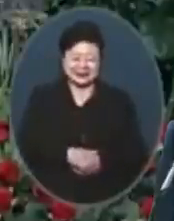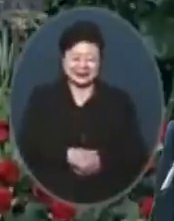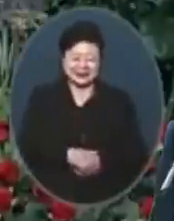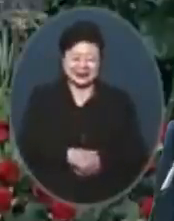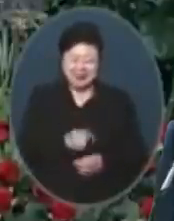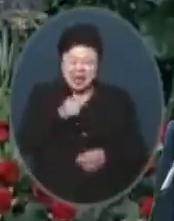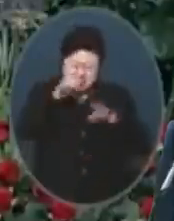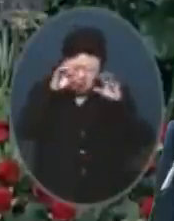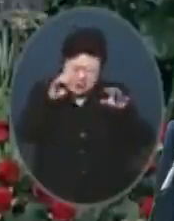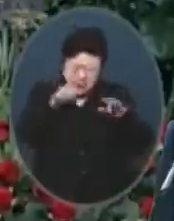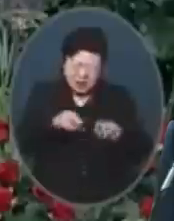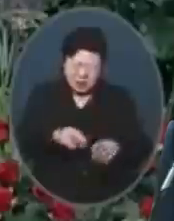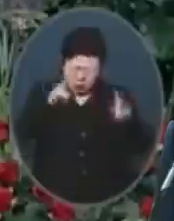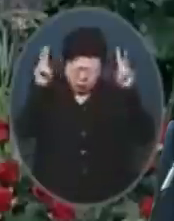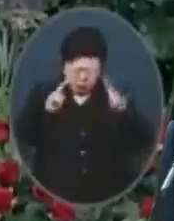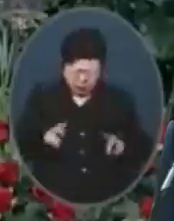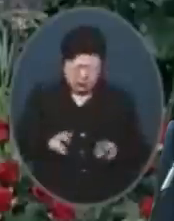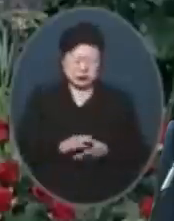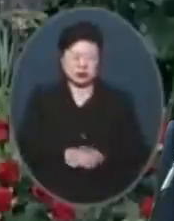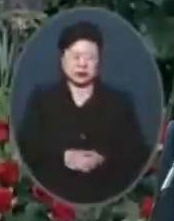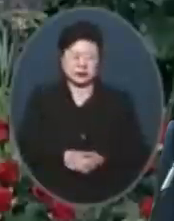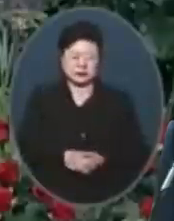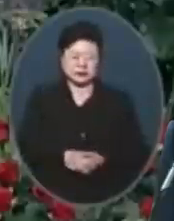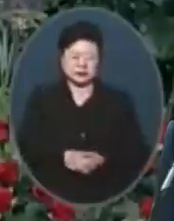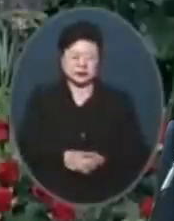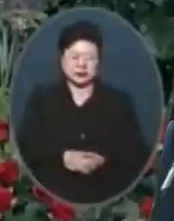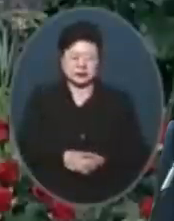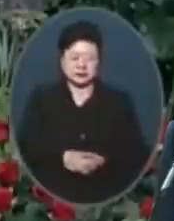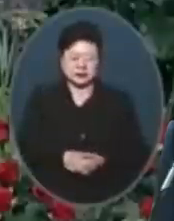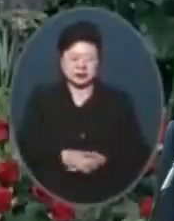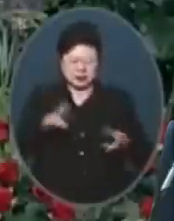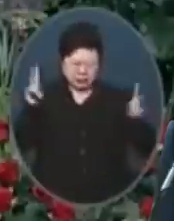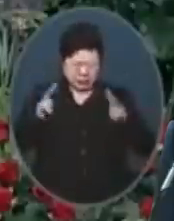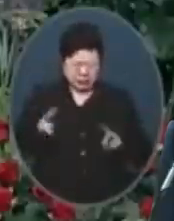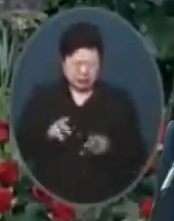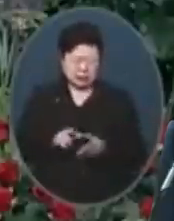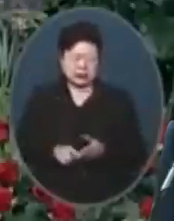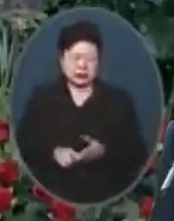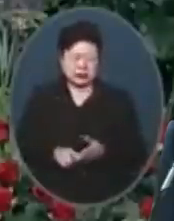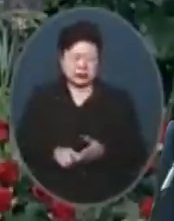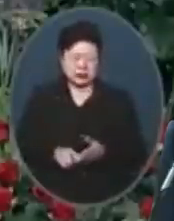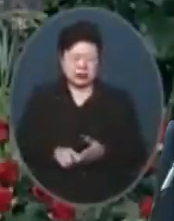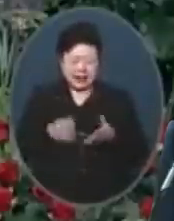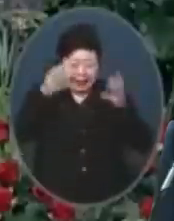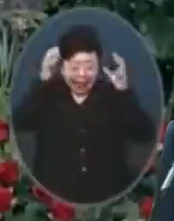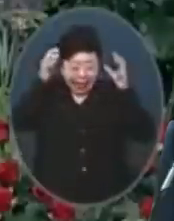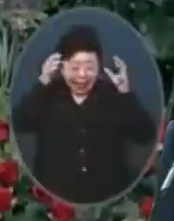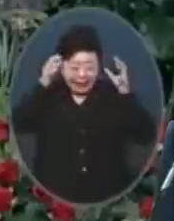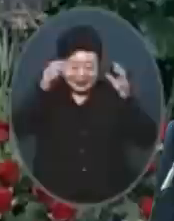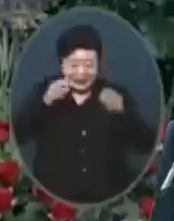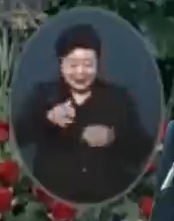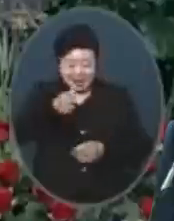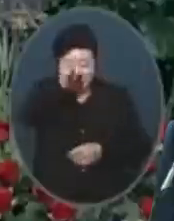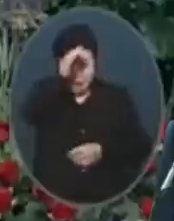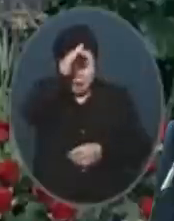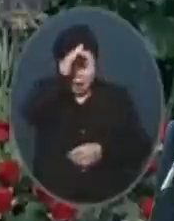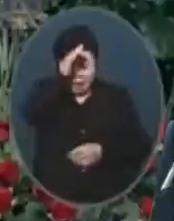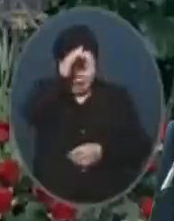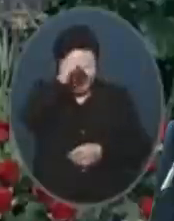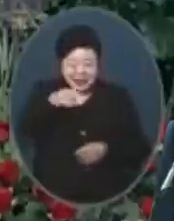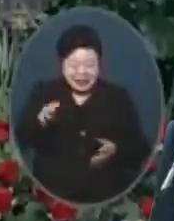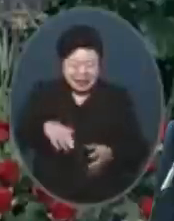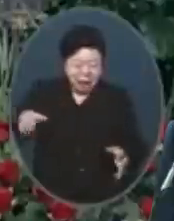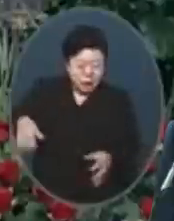비가 내리고 벼락이 치고 천둥이 나도 새끼들을 모두